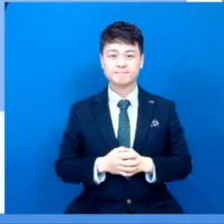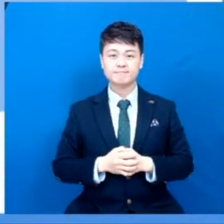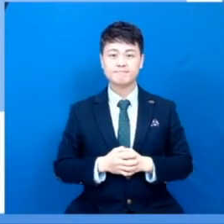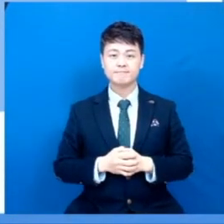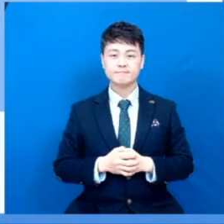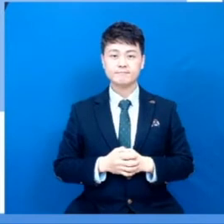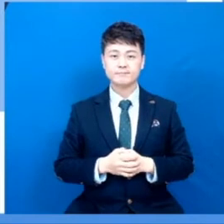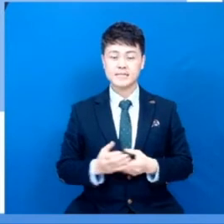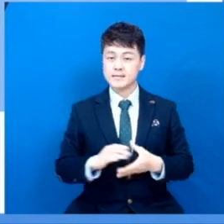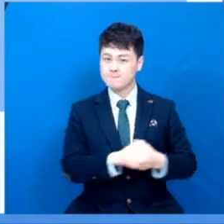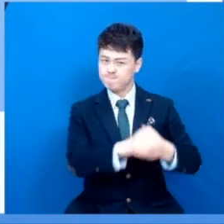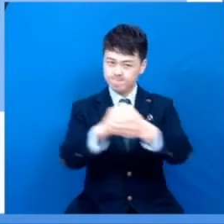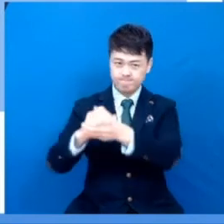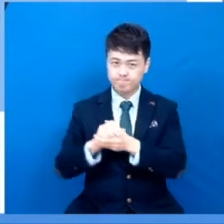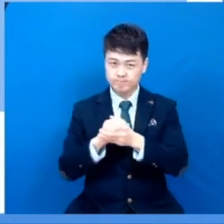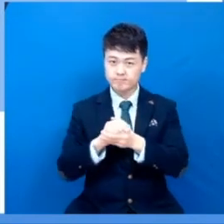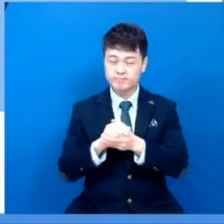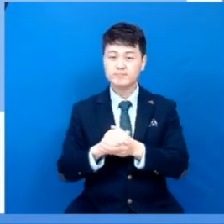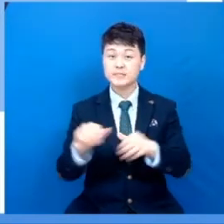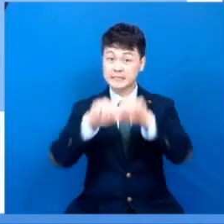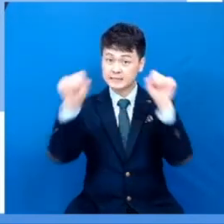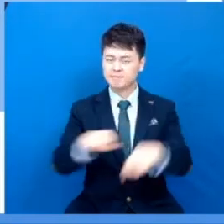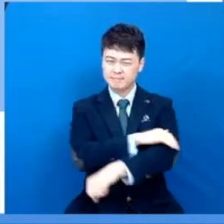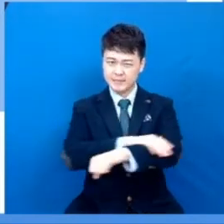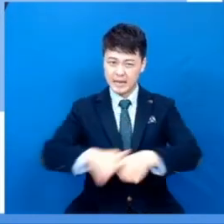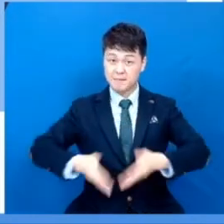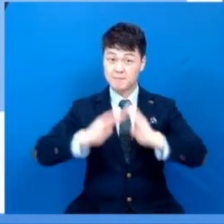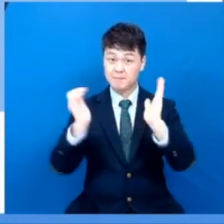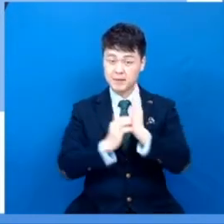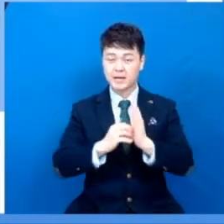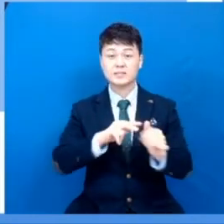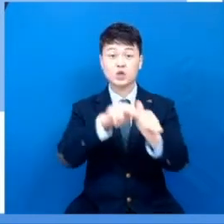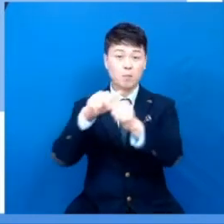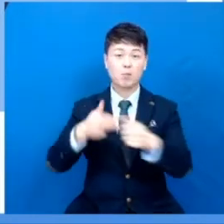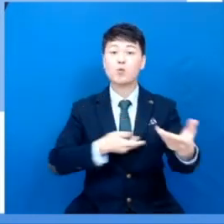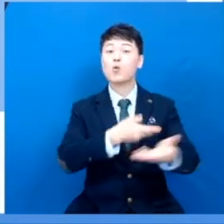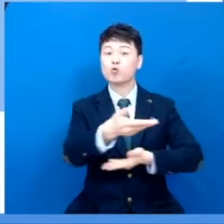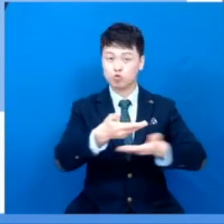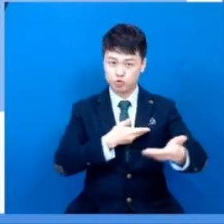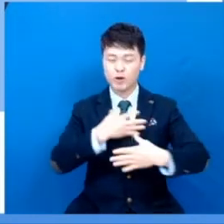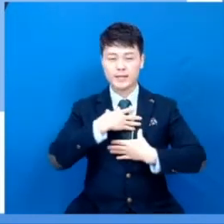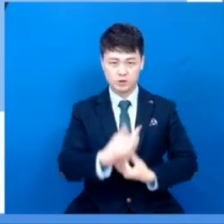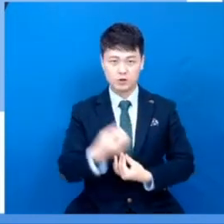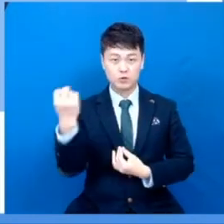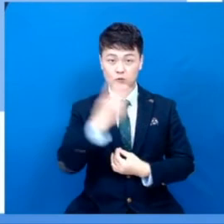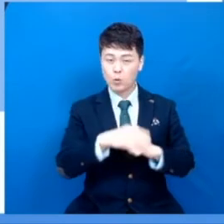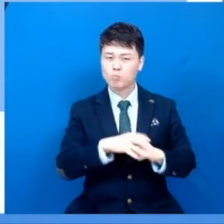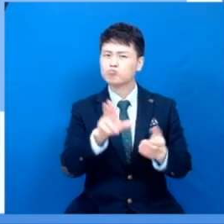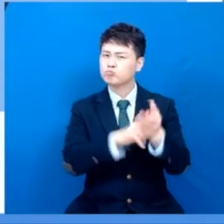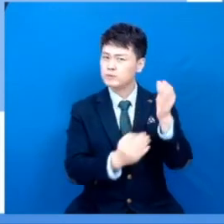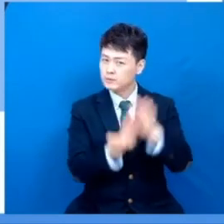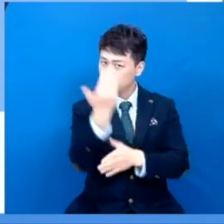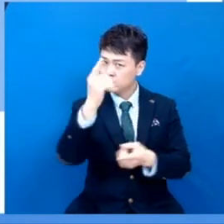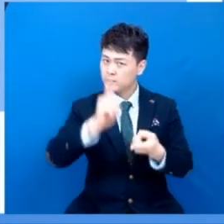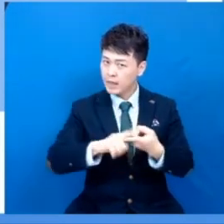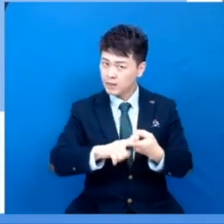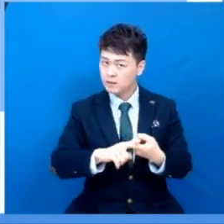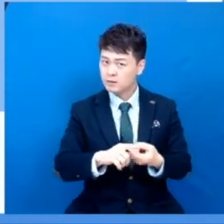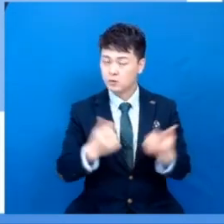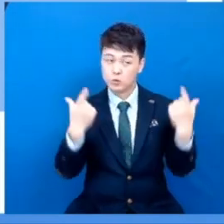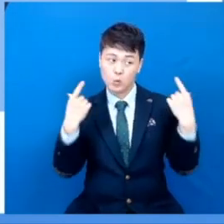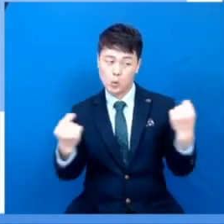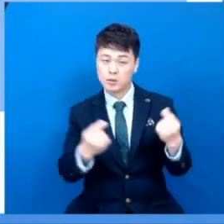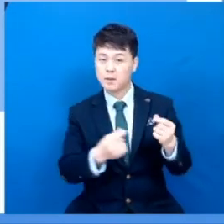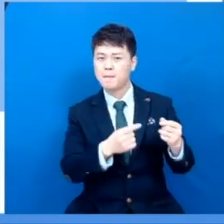이러한 협력 차게 가 구축 되므로 정보 교환에 대한 안전과 도전적 행동에 대한 공통된 반응이